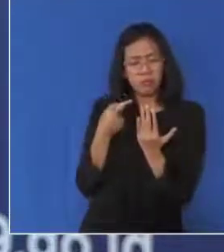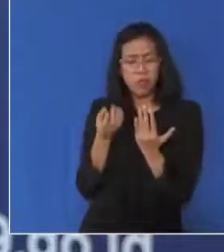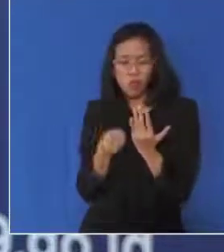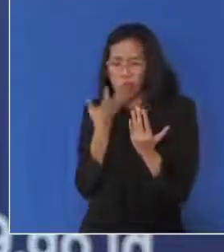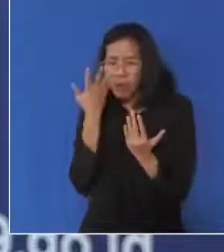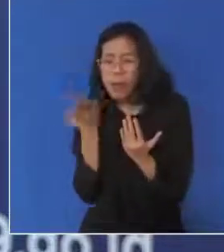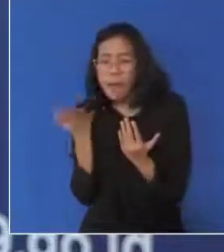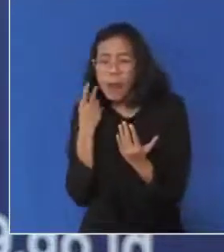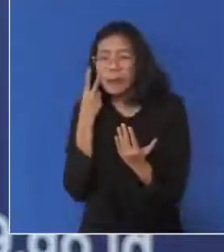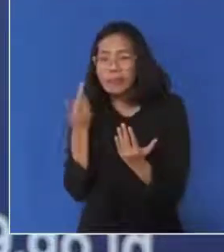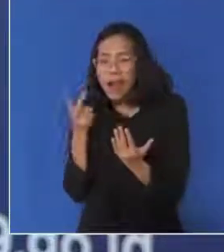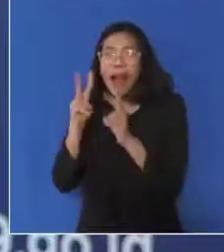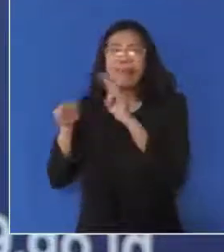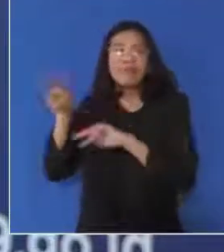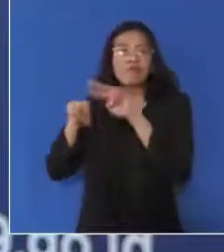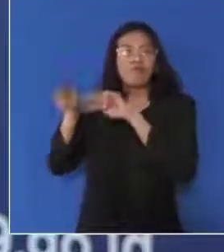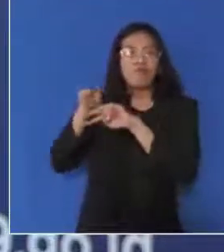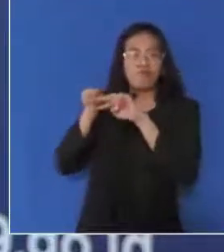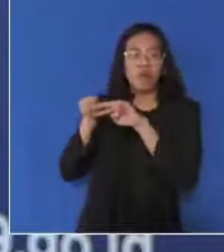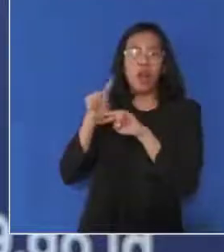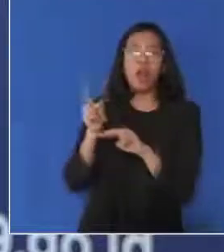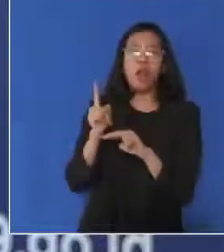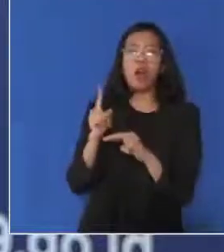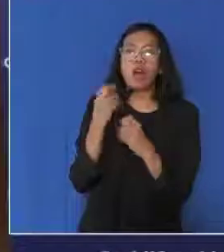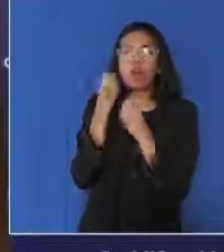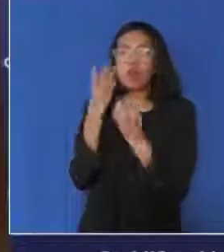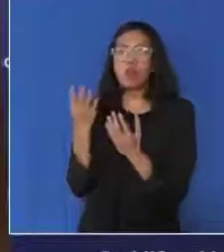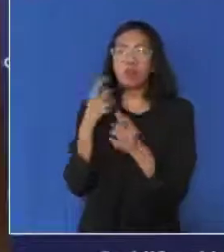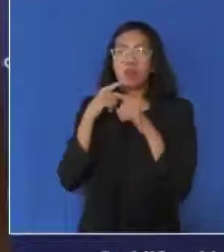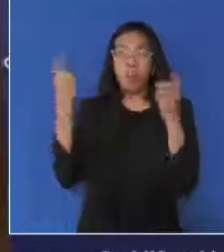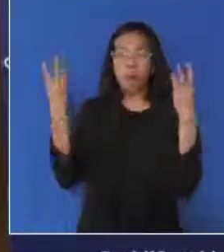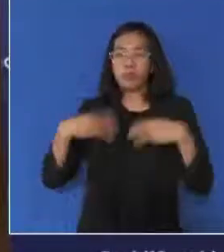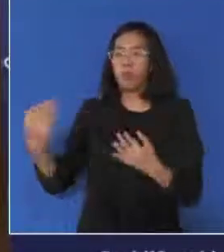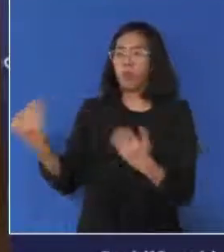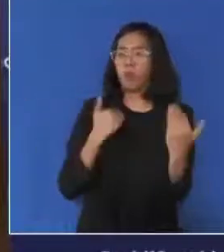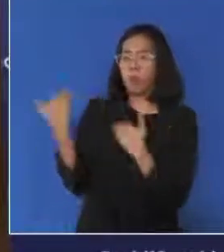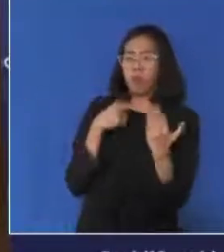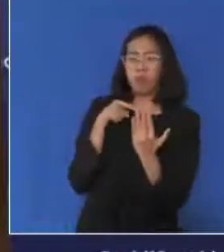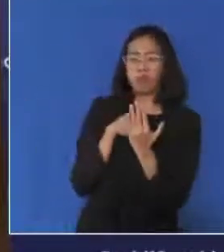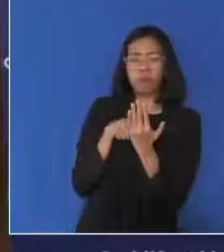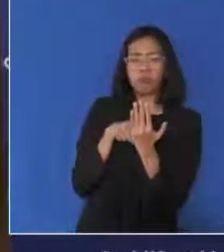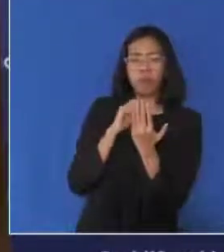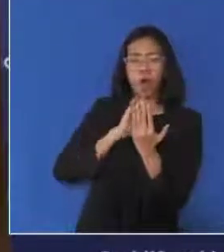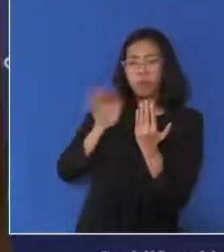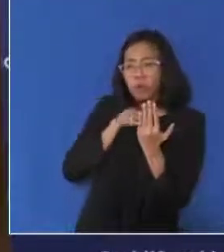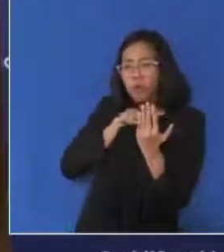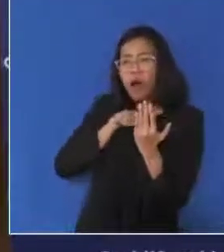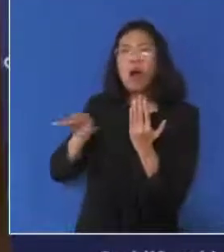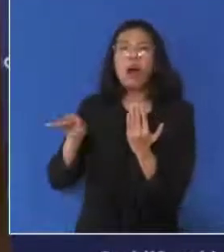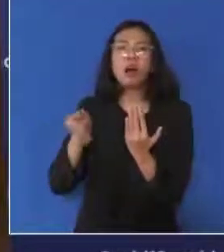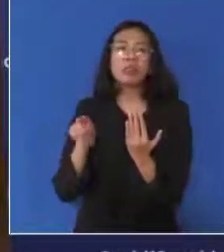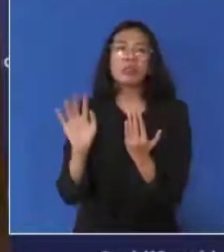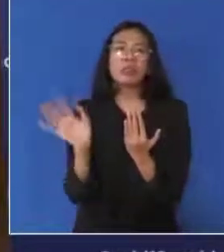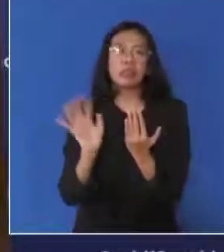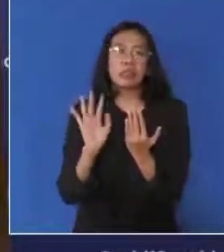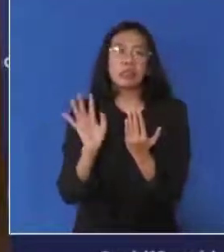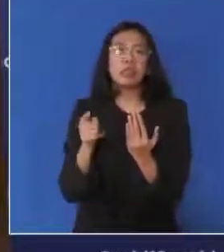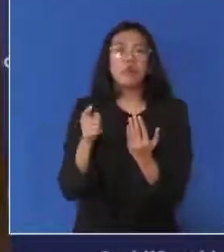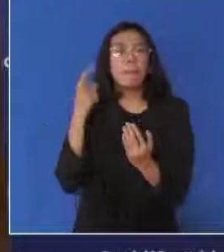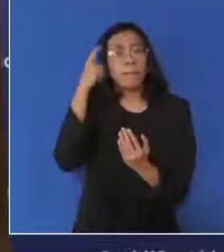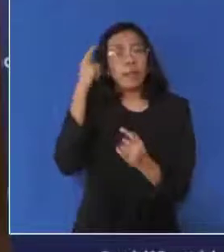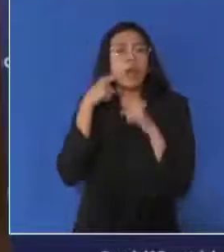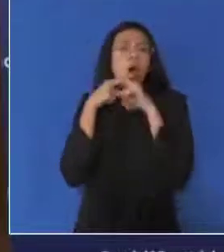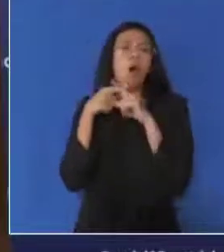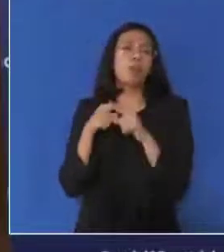sumbernya dari mana gitu kalau cuma for Watan Mas Whatsapp ya enggak jelas sumbernya sama sekali ya kita anggap saja sampai terbukti sebaliknya